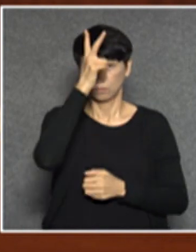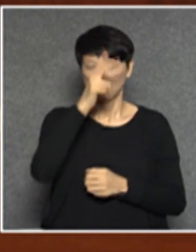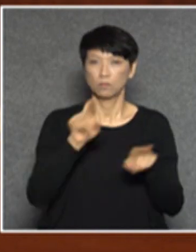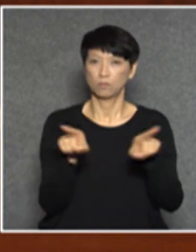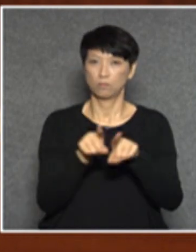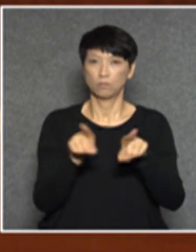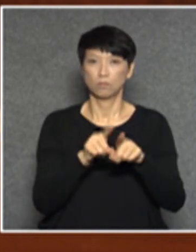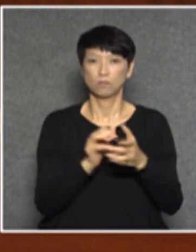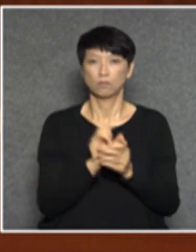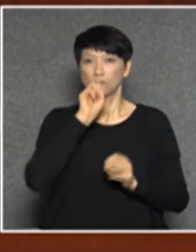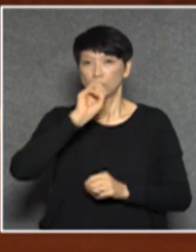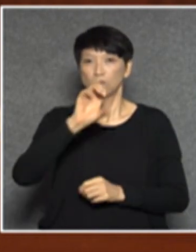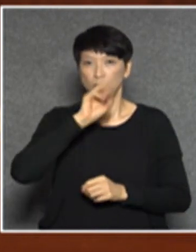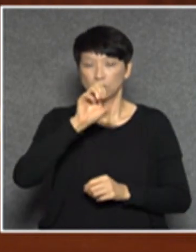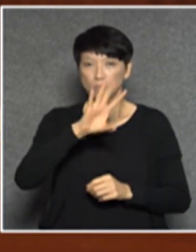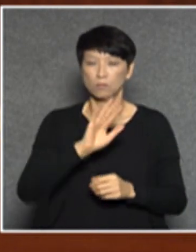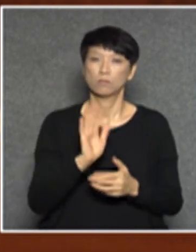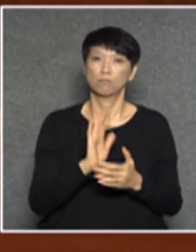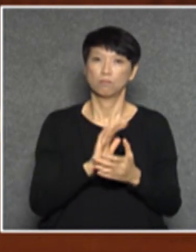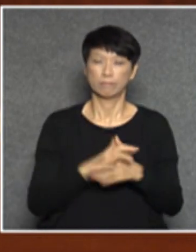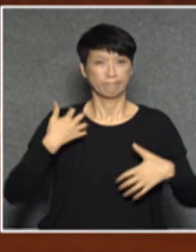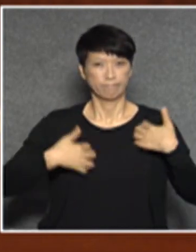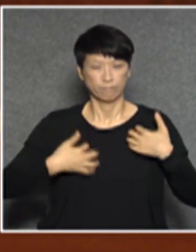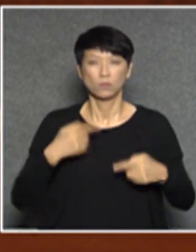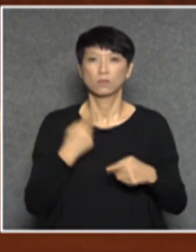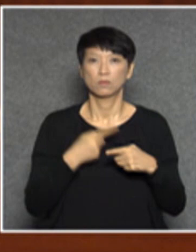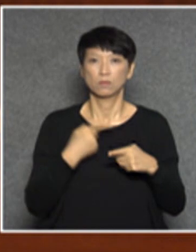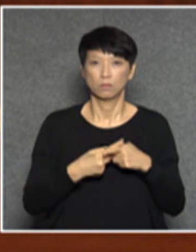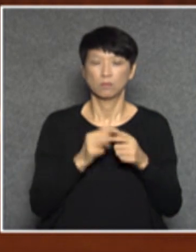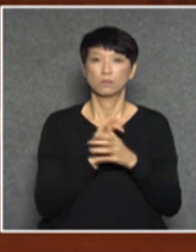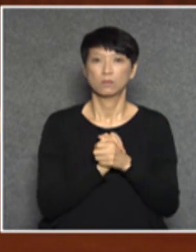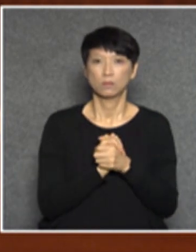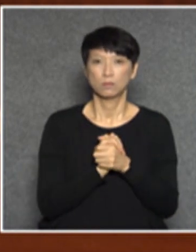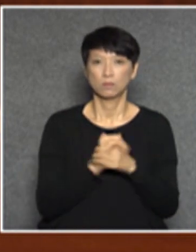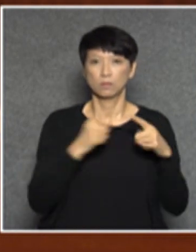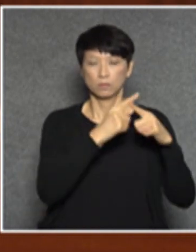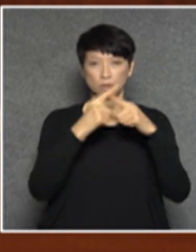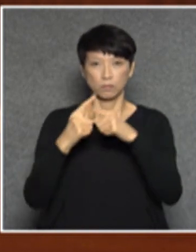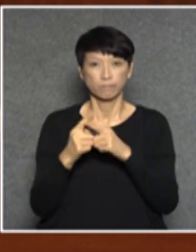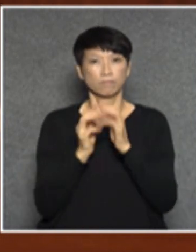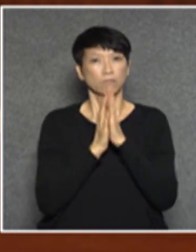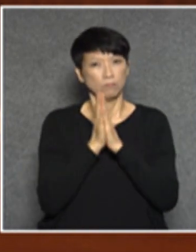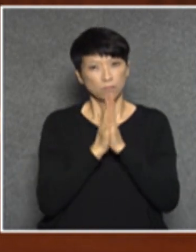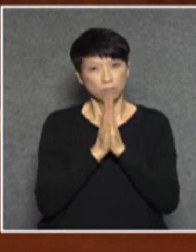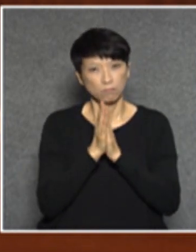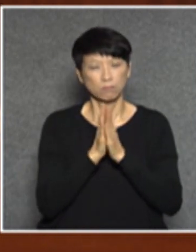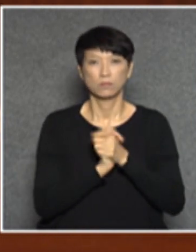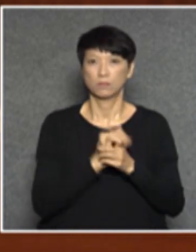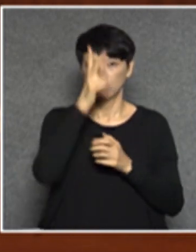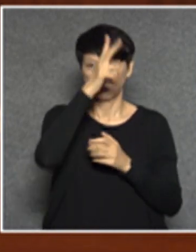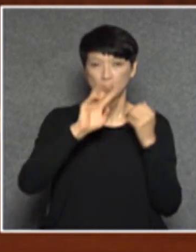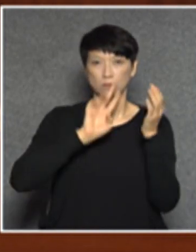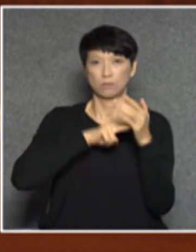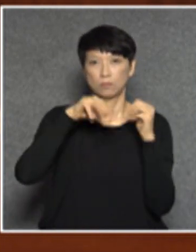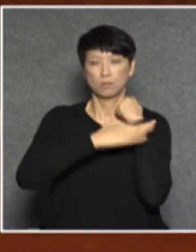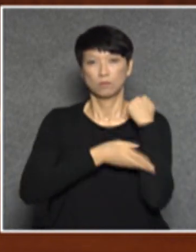口號，而是迫切的工作需要，更是市民的期望。政府和立法會各位議